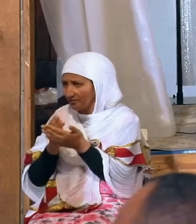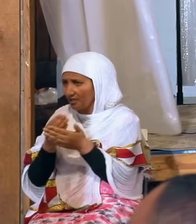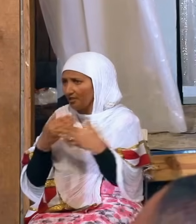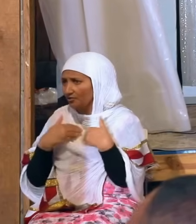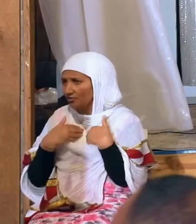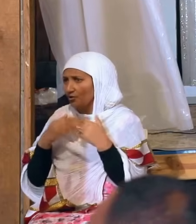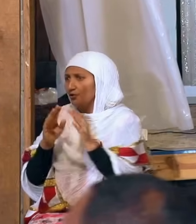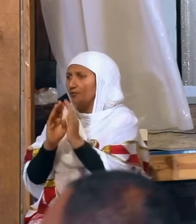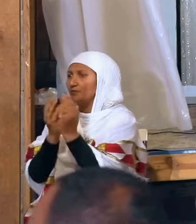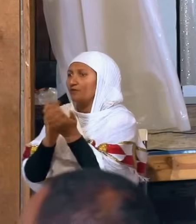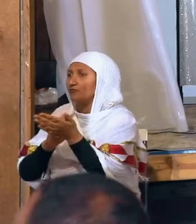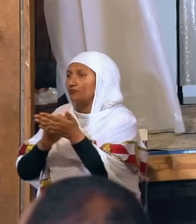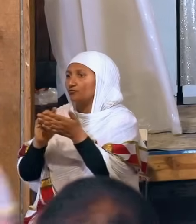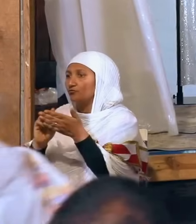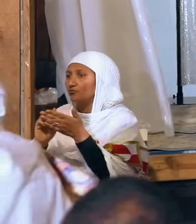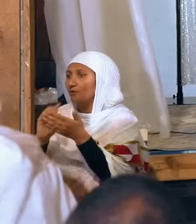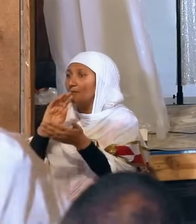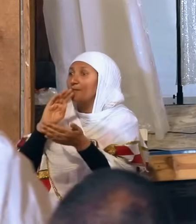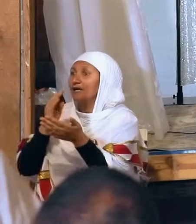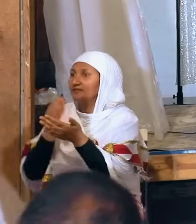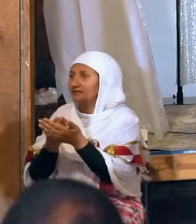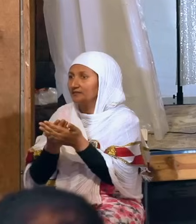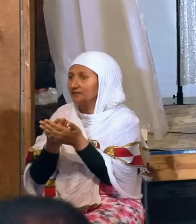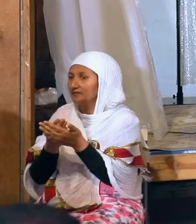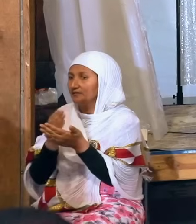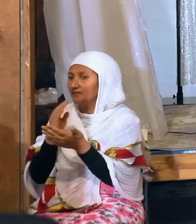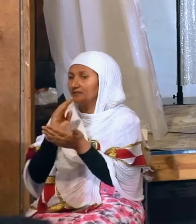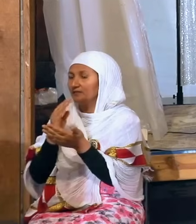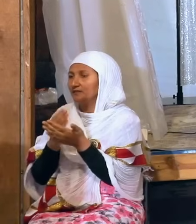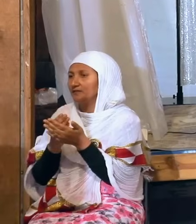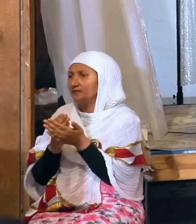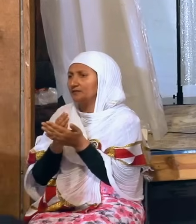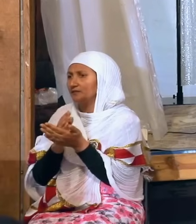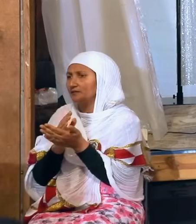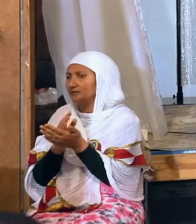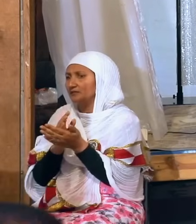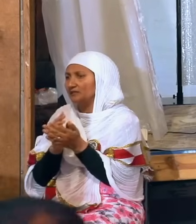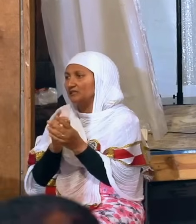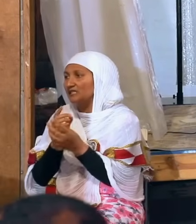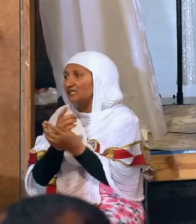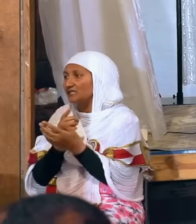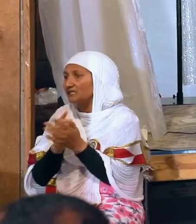የመጽሐፍ ቅዱስ ማስረጃ ላለው በጣም ክሊየር ነው። እንደውም